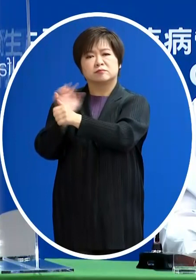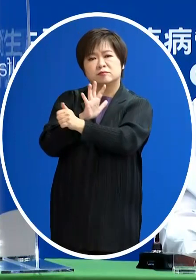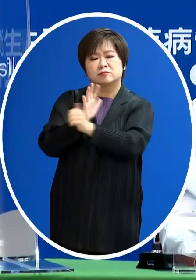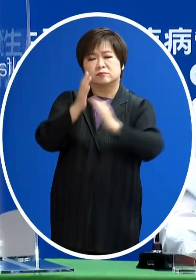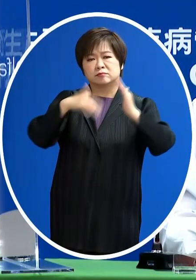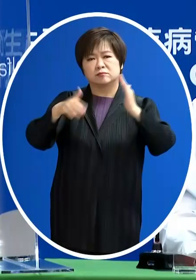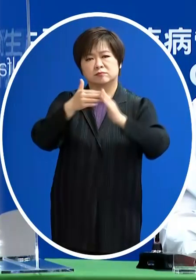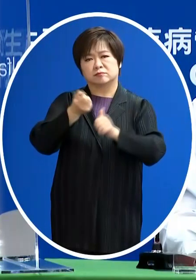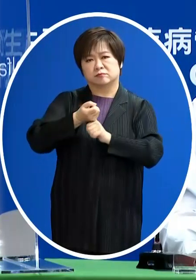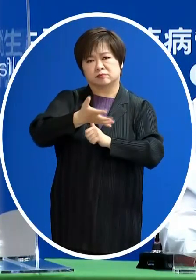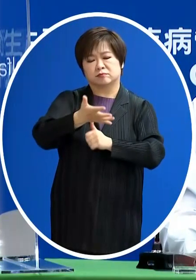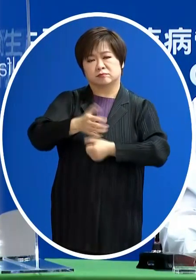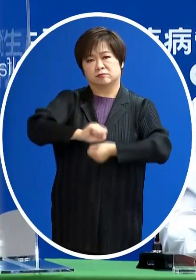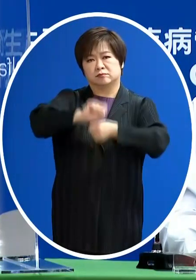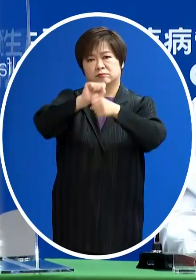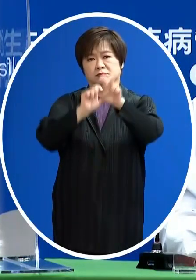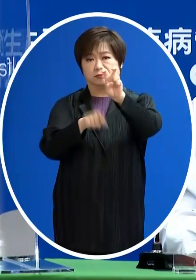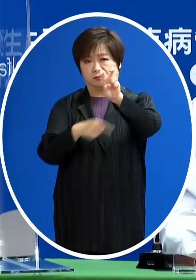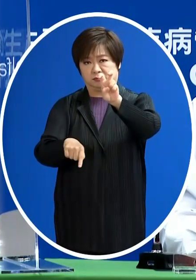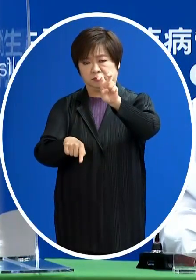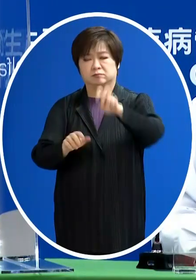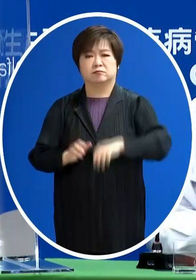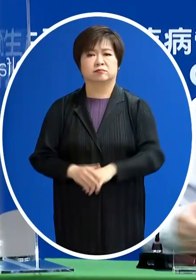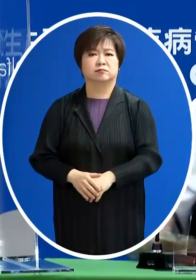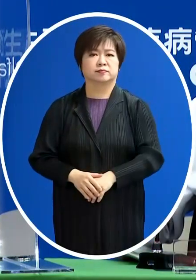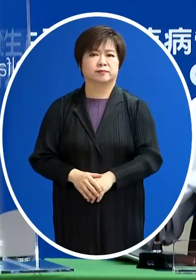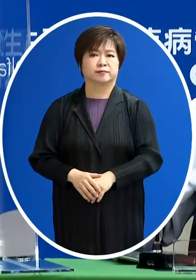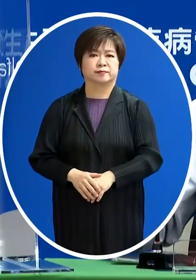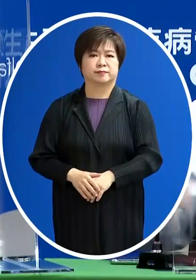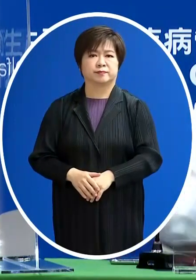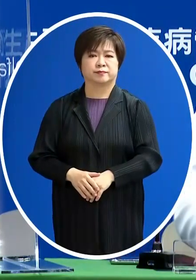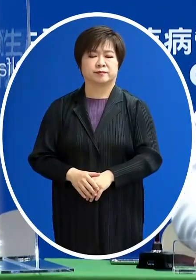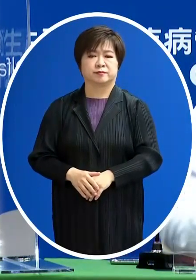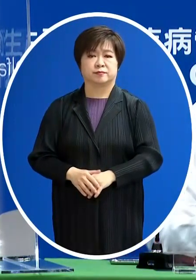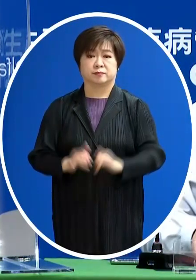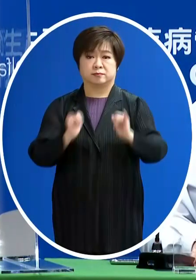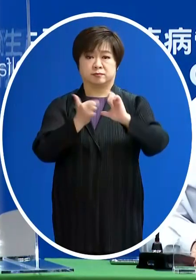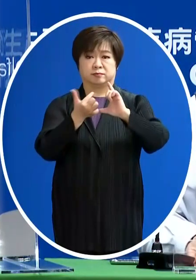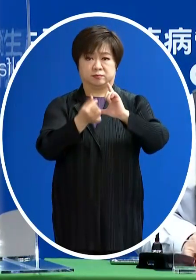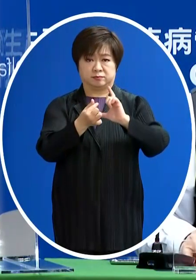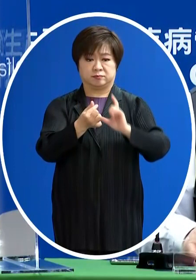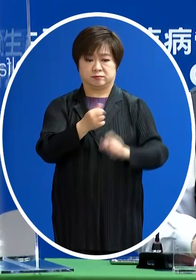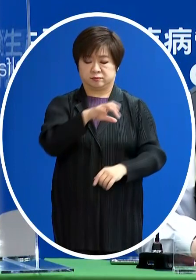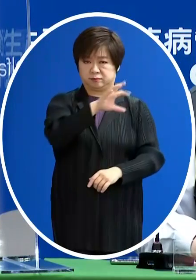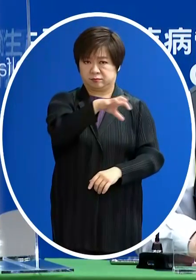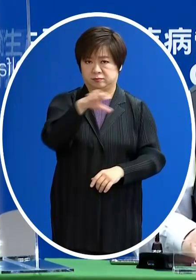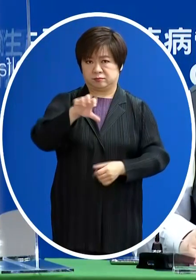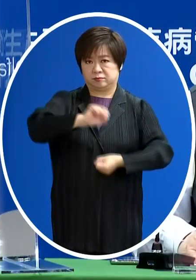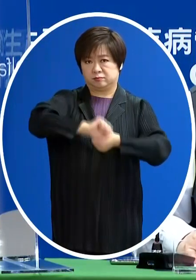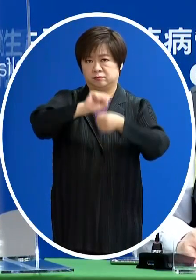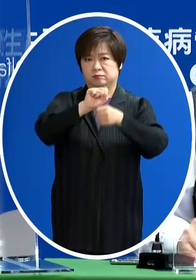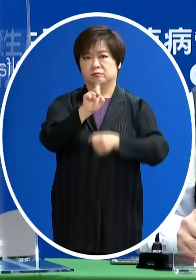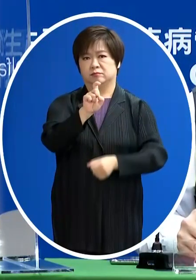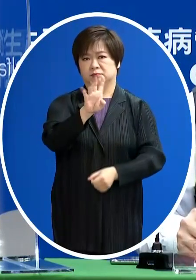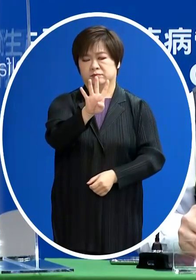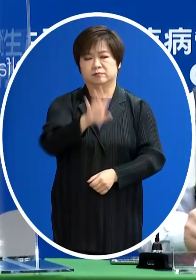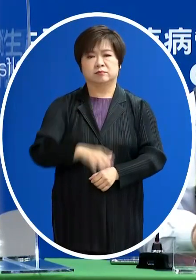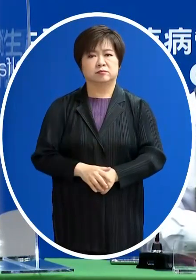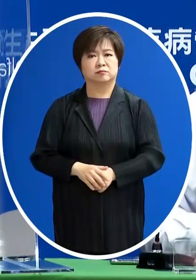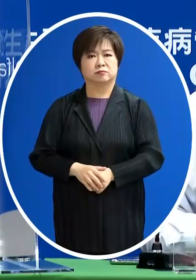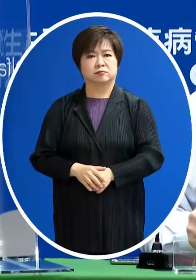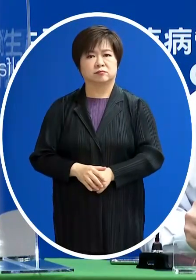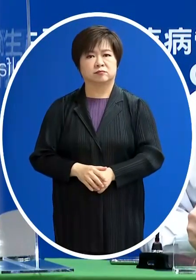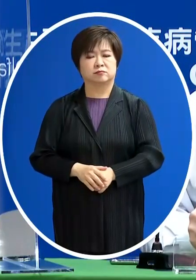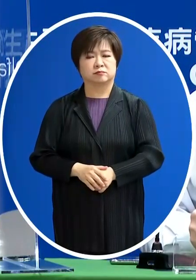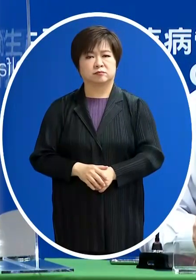群聚，又增加了20例。那在那个社区里面那也增加了14例，那主要都